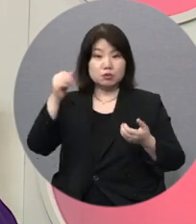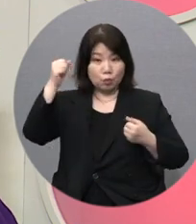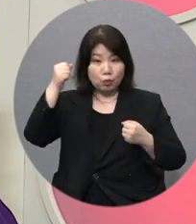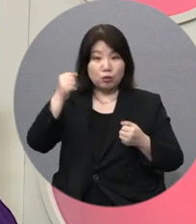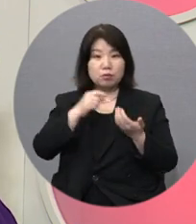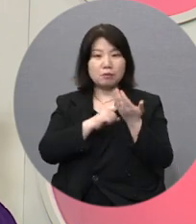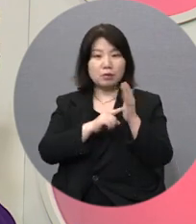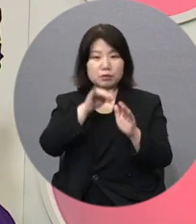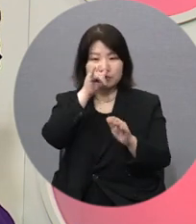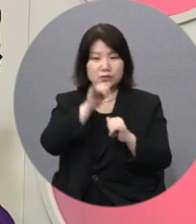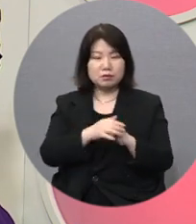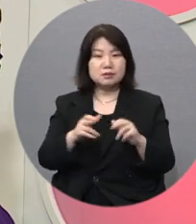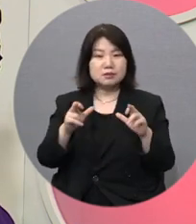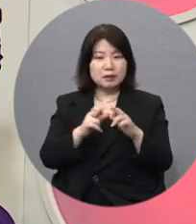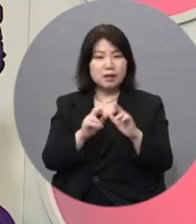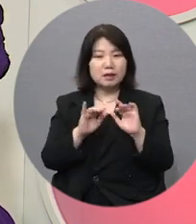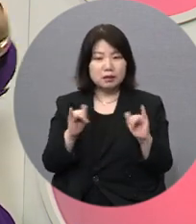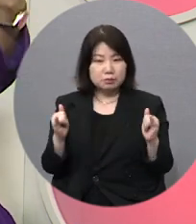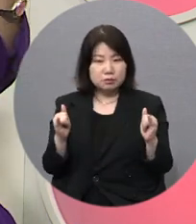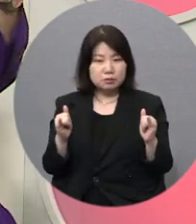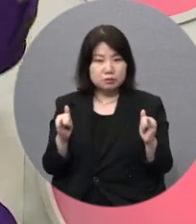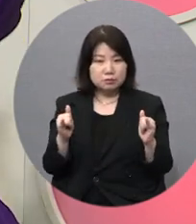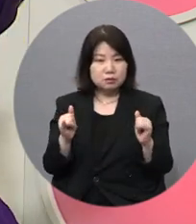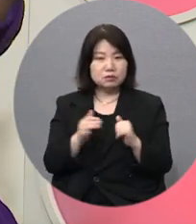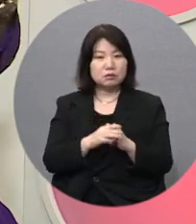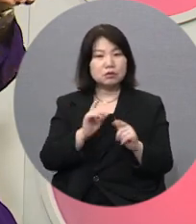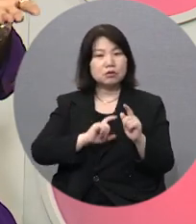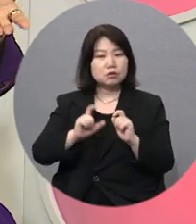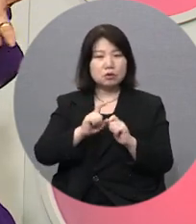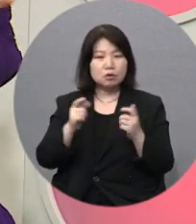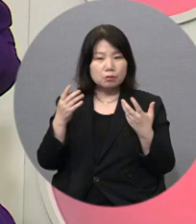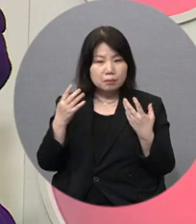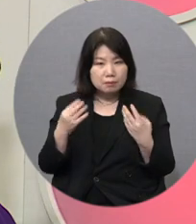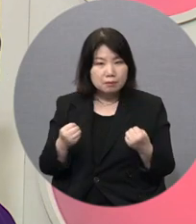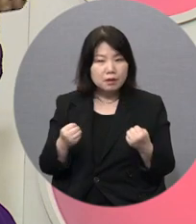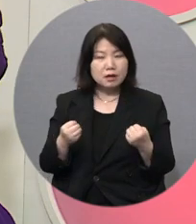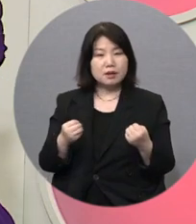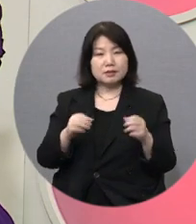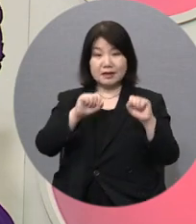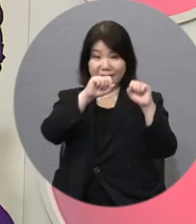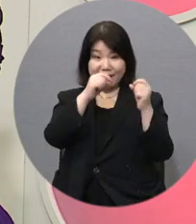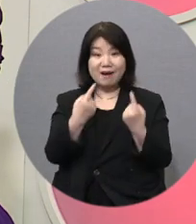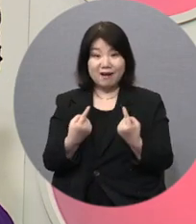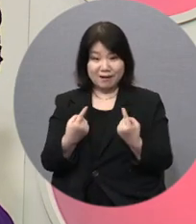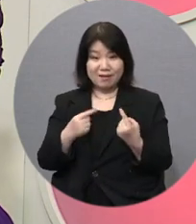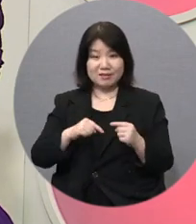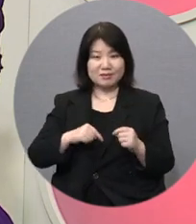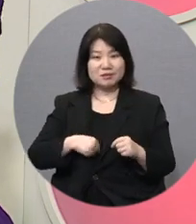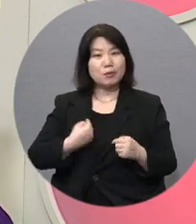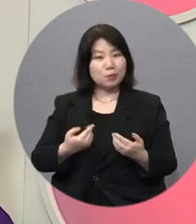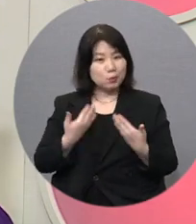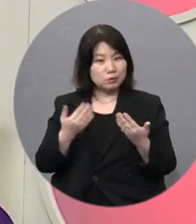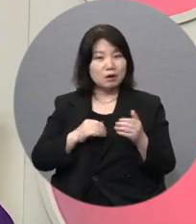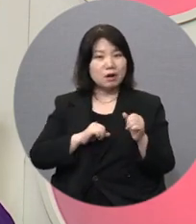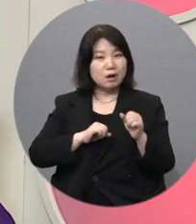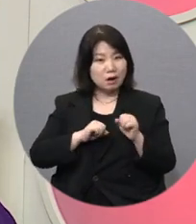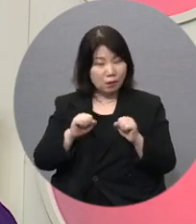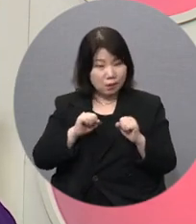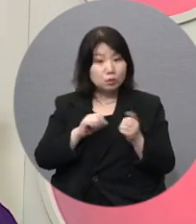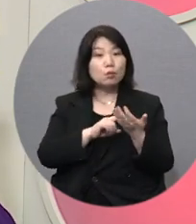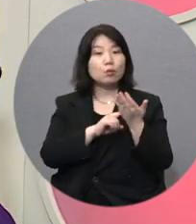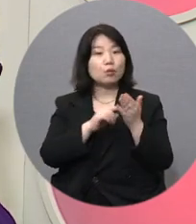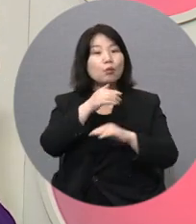아마 그 우리 장애인 분들은 저희가 더 많은 디시와 함께 이렇게 봉사 공연을 하려고 하니까요